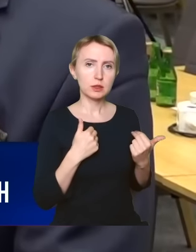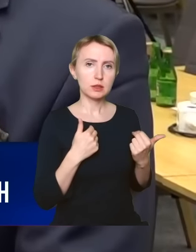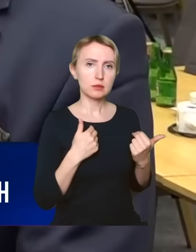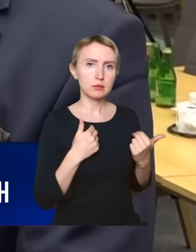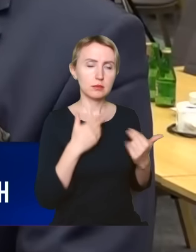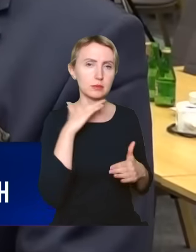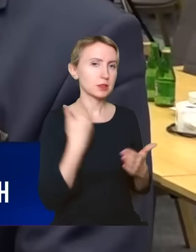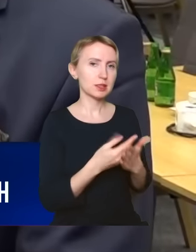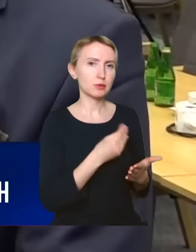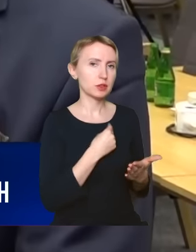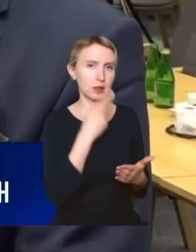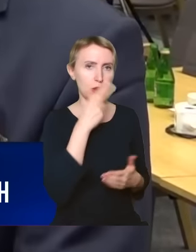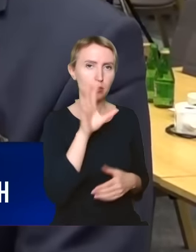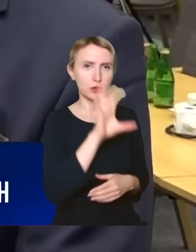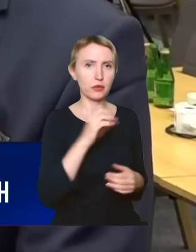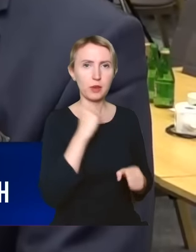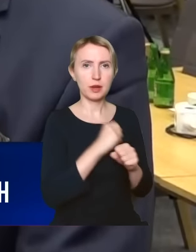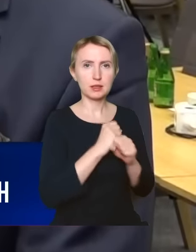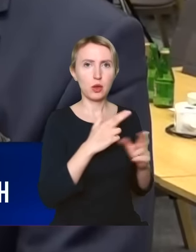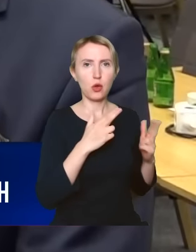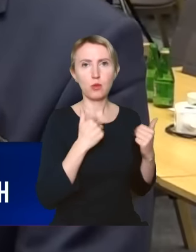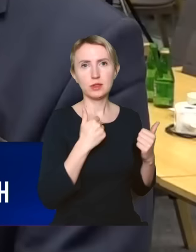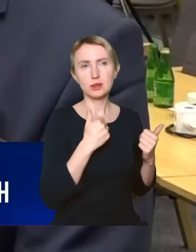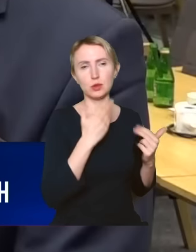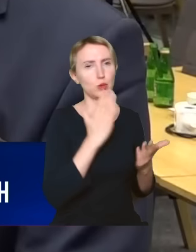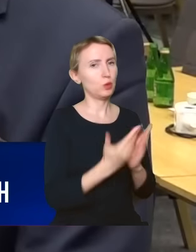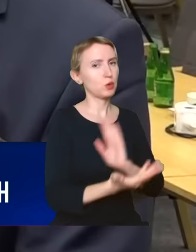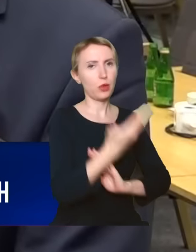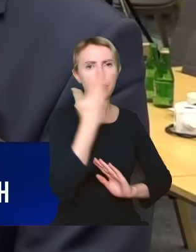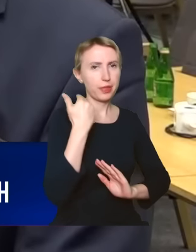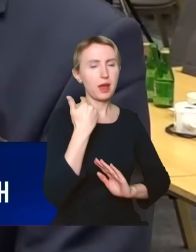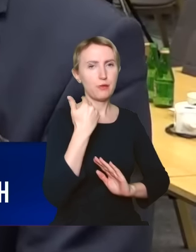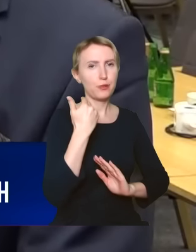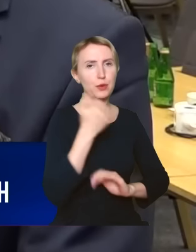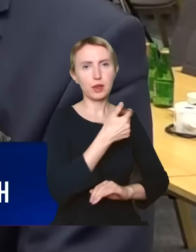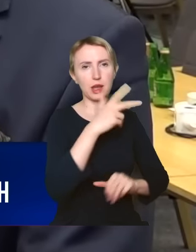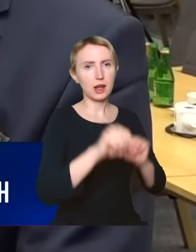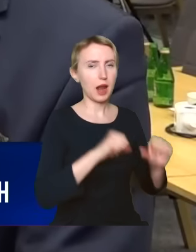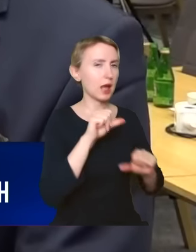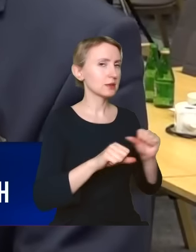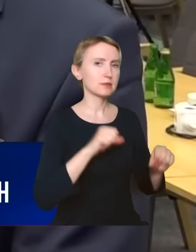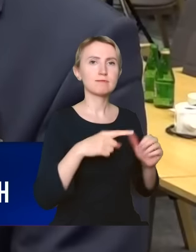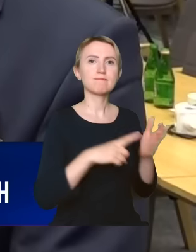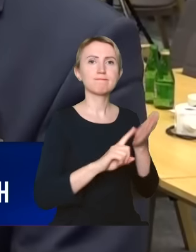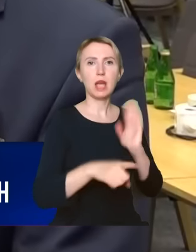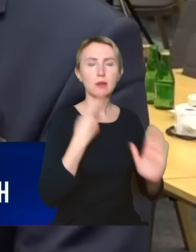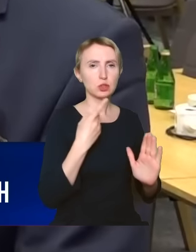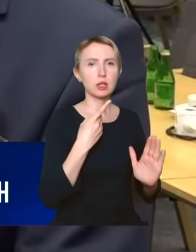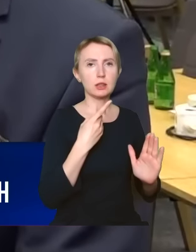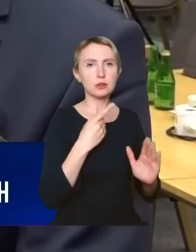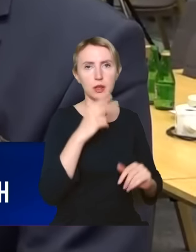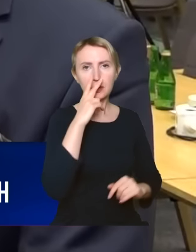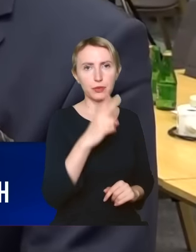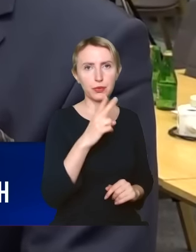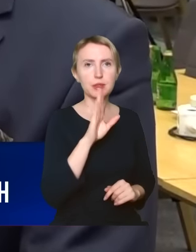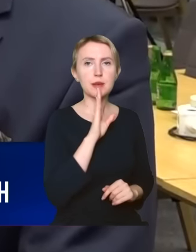Przyznam szczerze, że ja obserwuję pracę komisji śledczych od bardzo, dobrych kilku lat. No i to pierwszy raz widzę tego